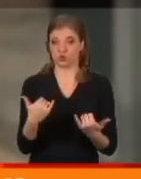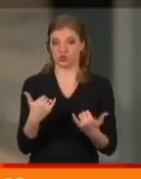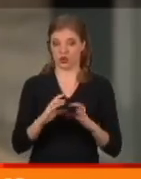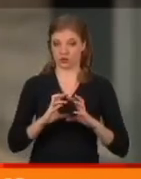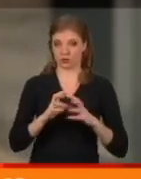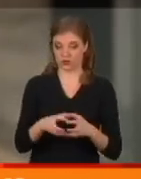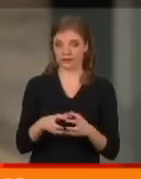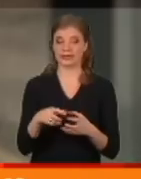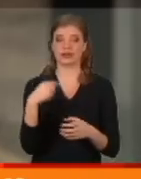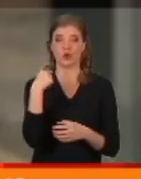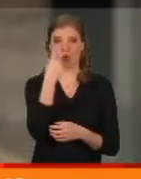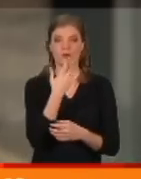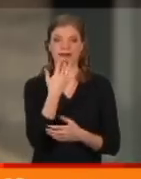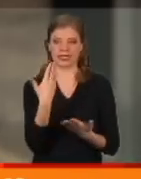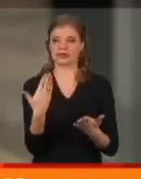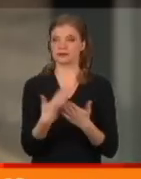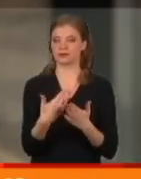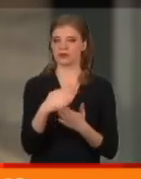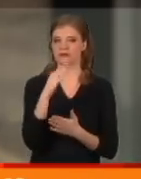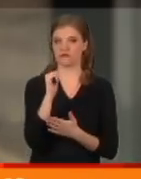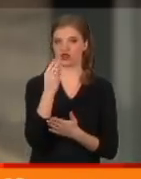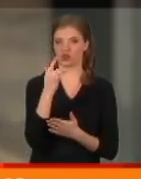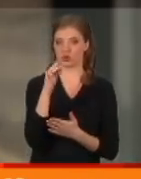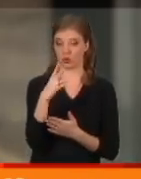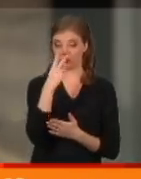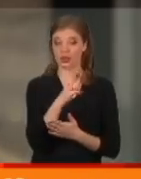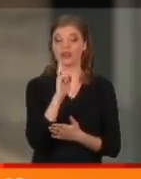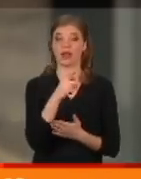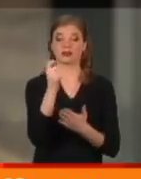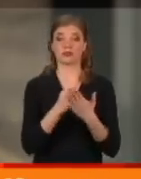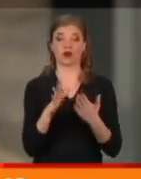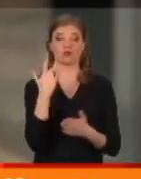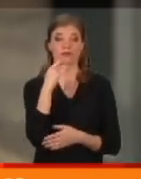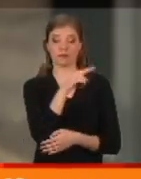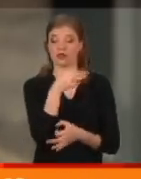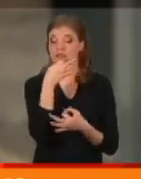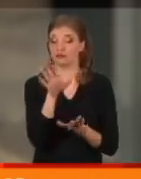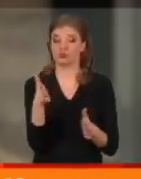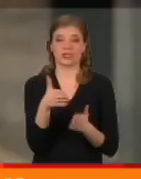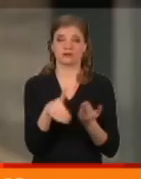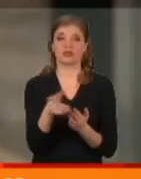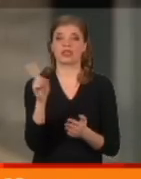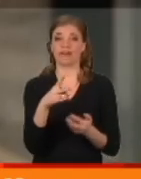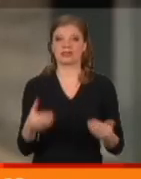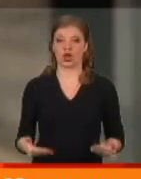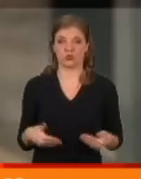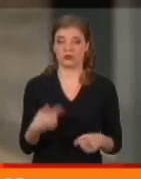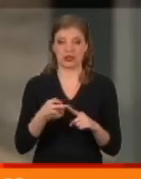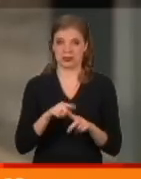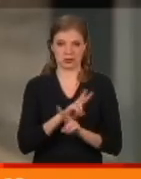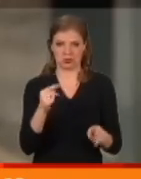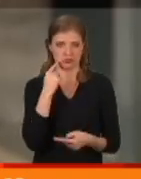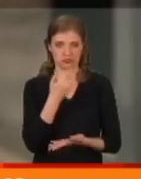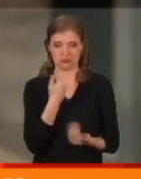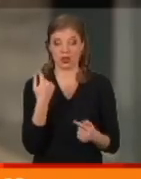сучасному світі образи нації, наприклад, Джордж Вашингтон, якщо ви побачите, як його зображують в Америці, в будь-який спосіб, навіть на трусах, і це нікого не